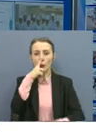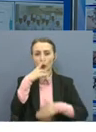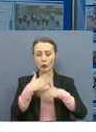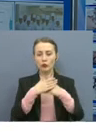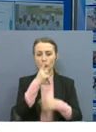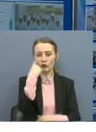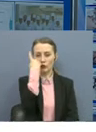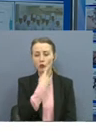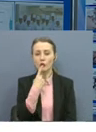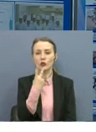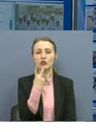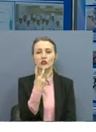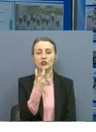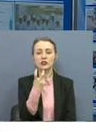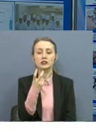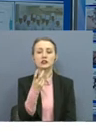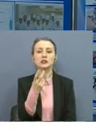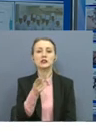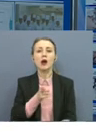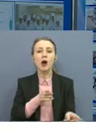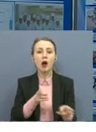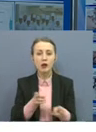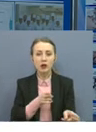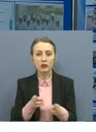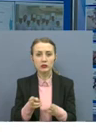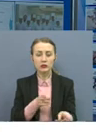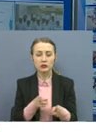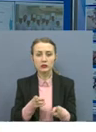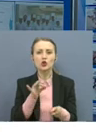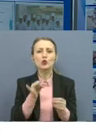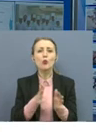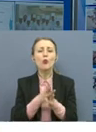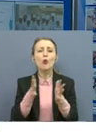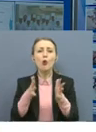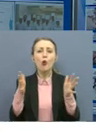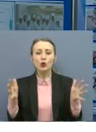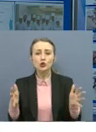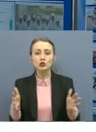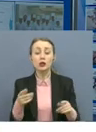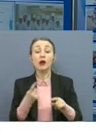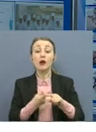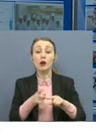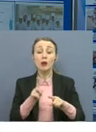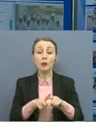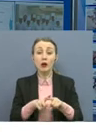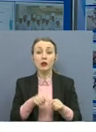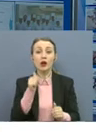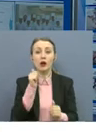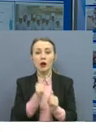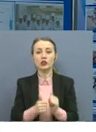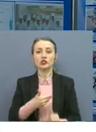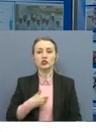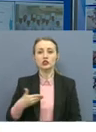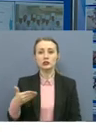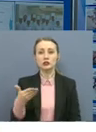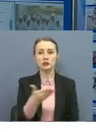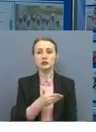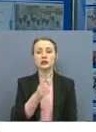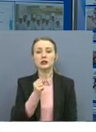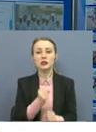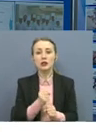жұмыс жасайды. Бізде су жаңа диагностикалық қондырғылар қойылған. Науқастарға жоғары мамандандырылған ем ұсынамыз. Бірінші қаңтардан